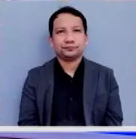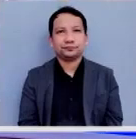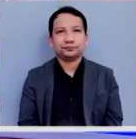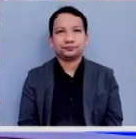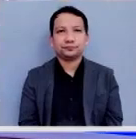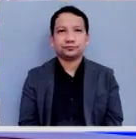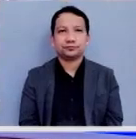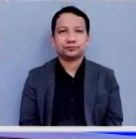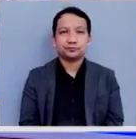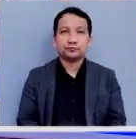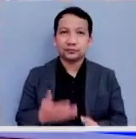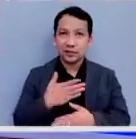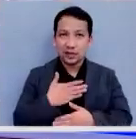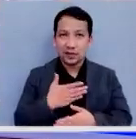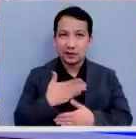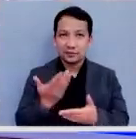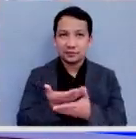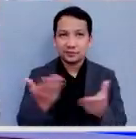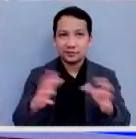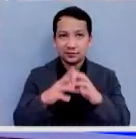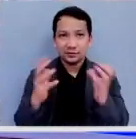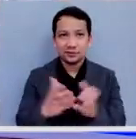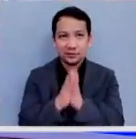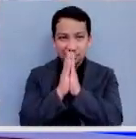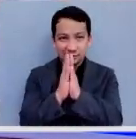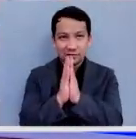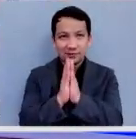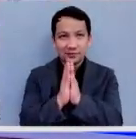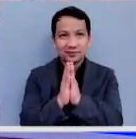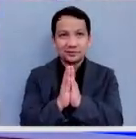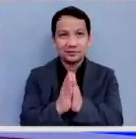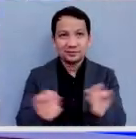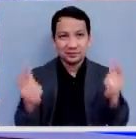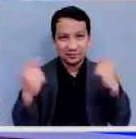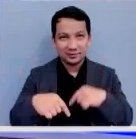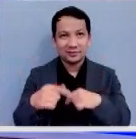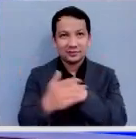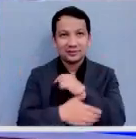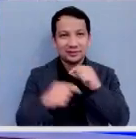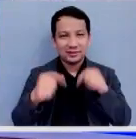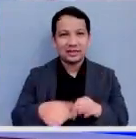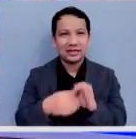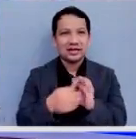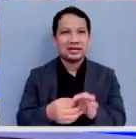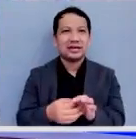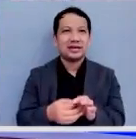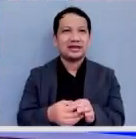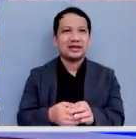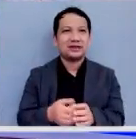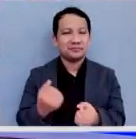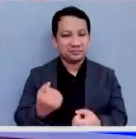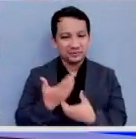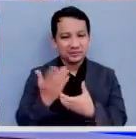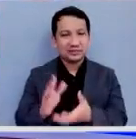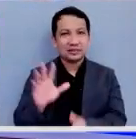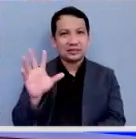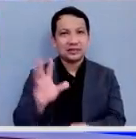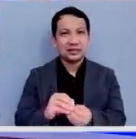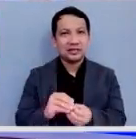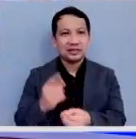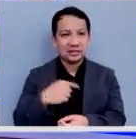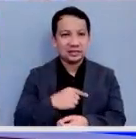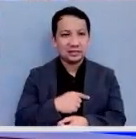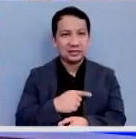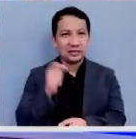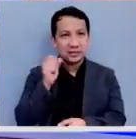Tapos sa nakaka-happy news na yung mga world leaders ay nagmamakaawa kay Taylor na mag-concert sa bansa nila. Ito naman, konting inspirasyon naman para sa atin mga